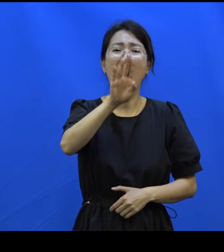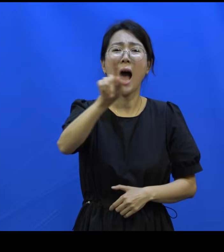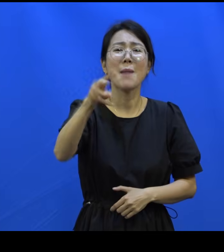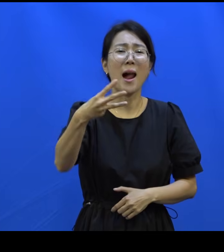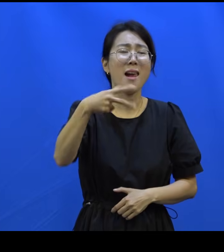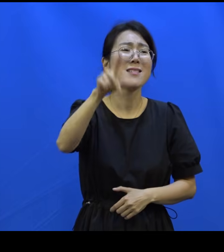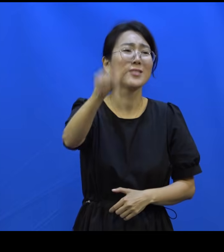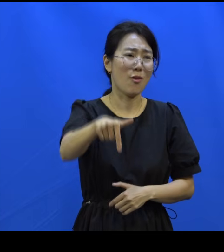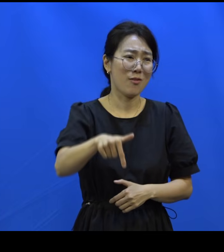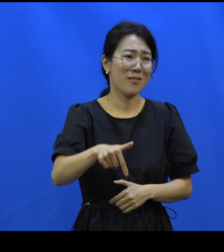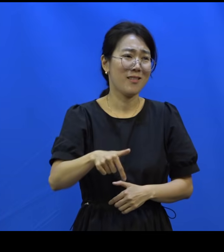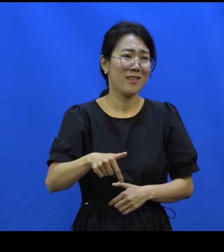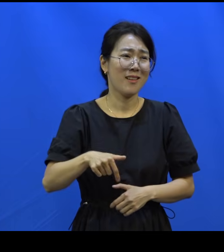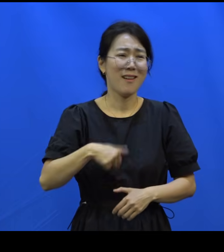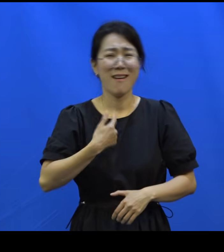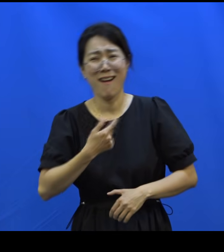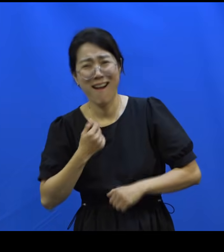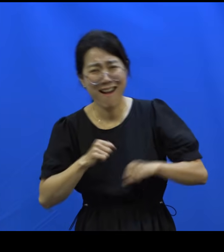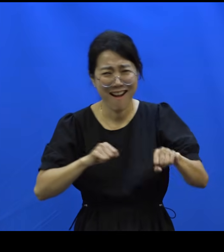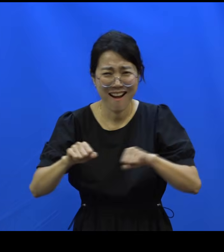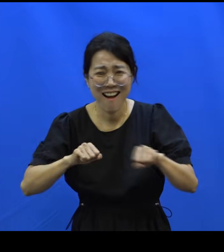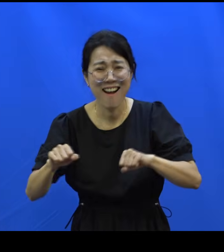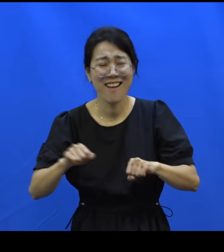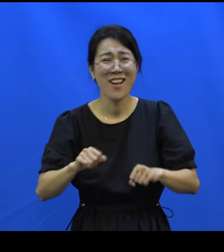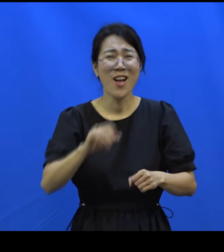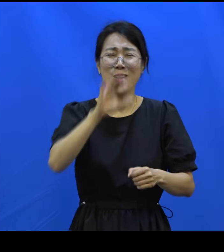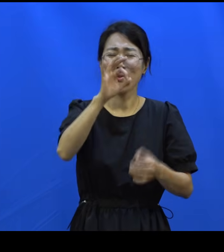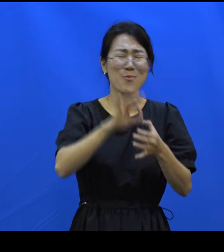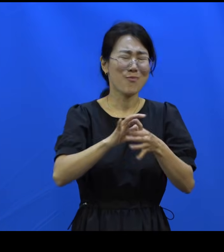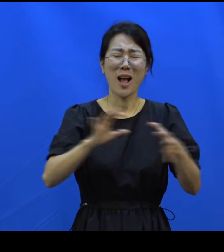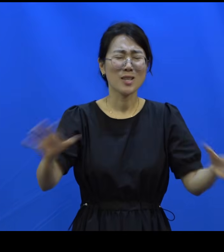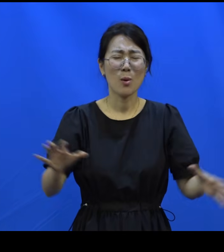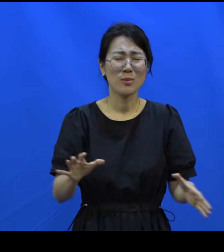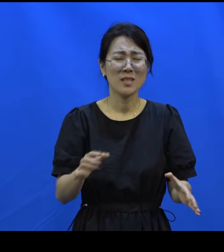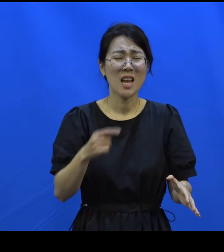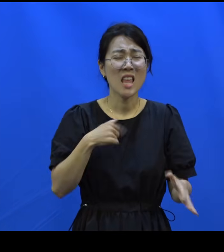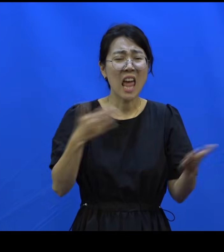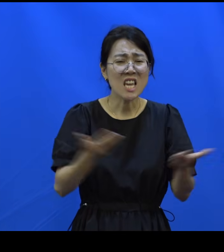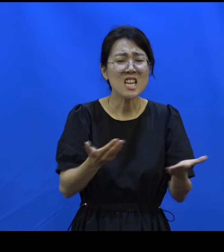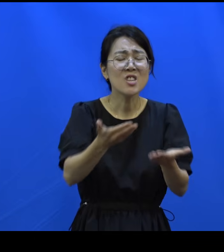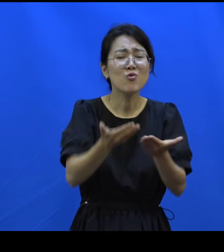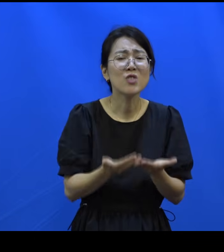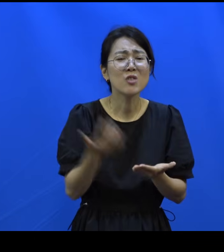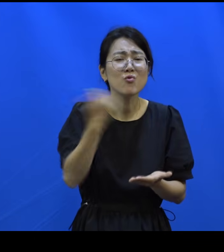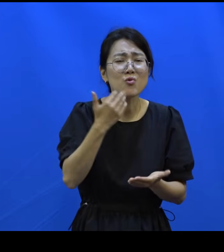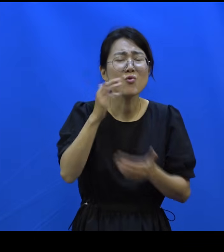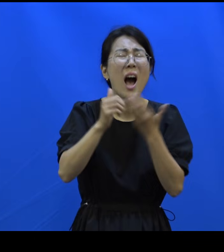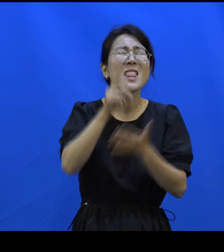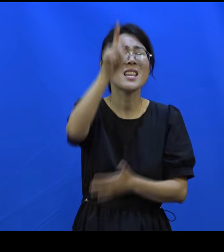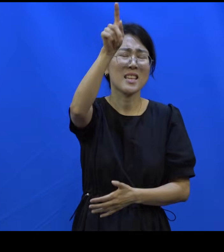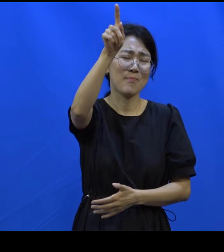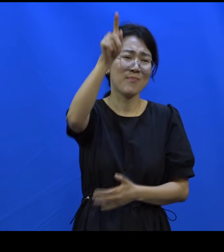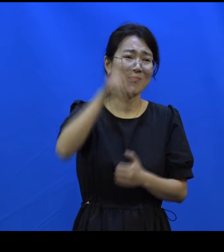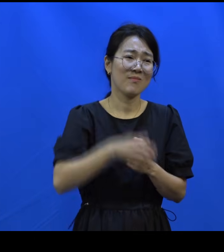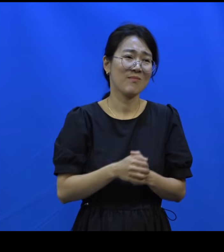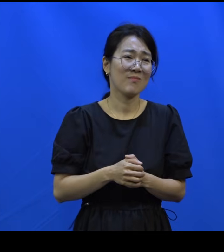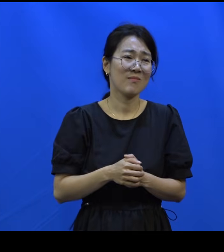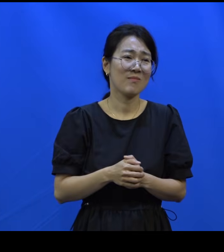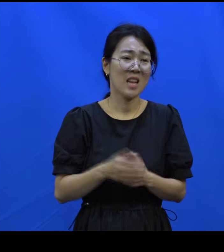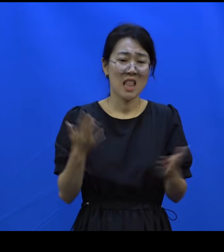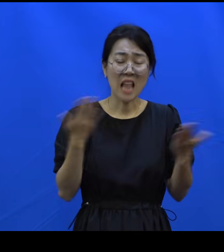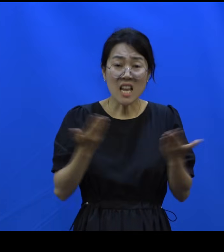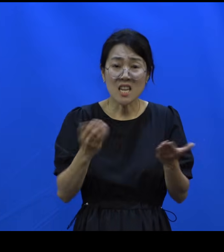주면 좋죠. 그러나 돈을 안 줘도 돈의 액수와 상관없이 내가 이 일을 하고 있는 내 내적인 동기는 복음이고